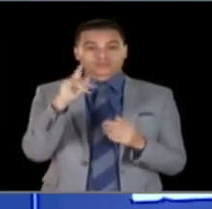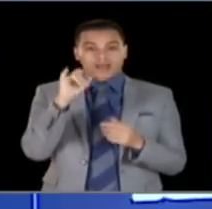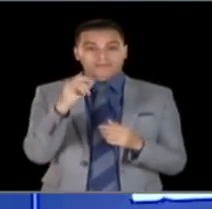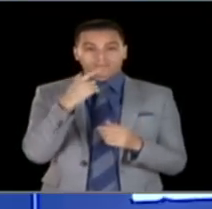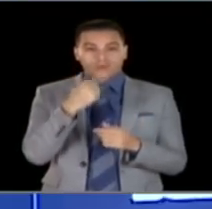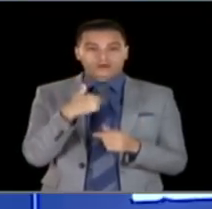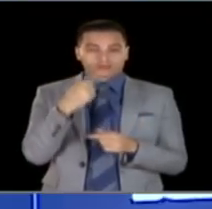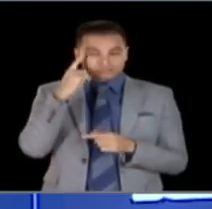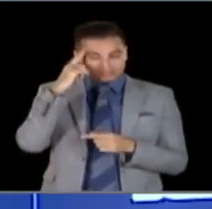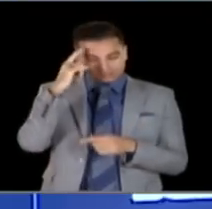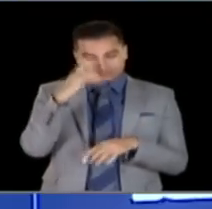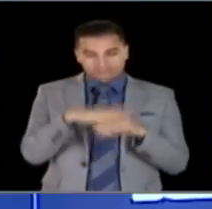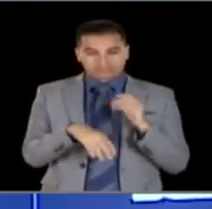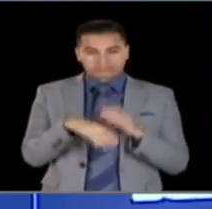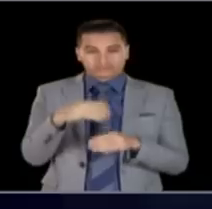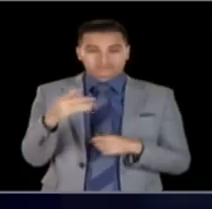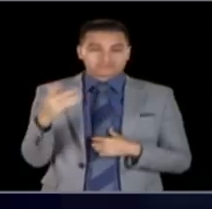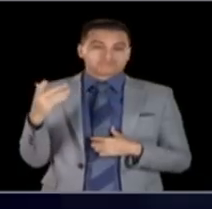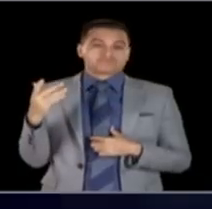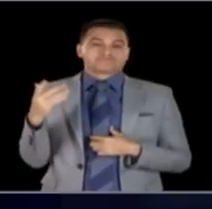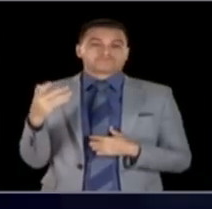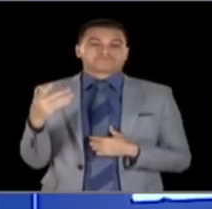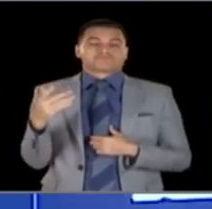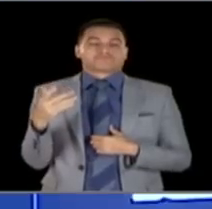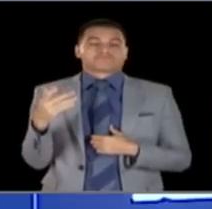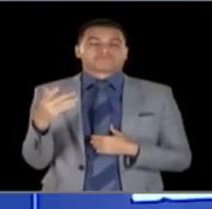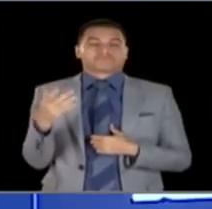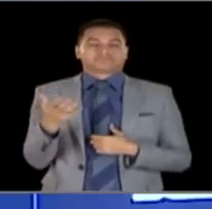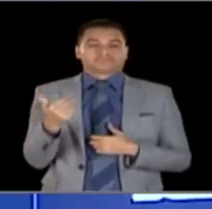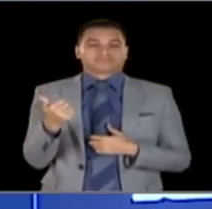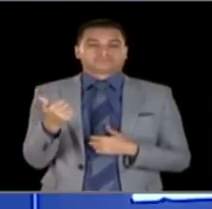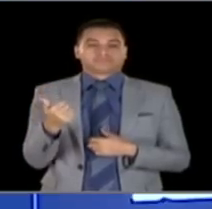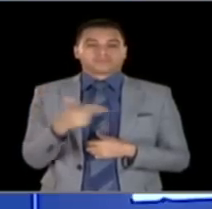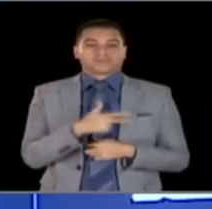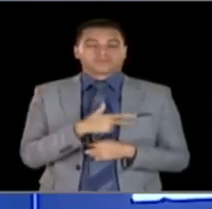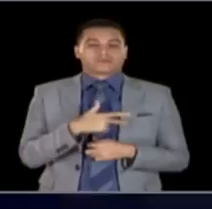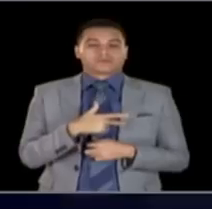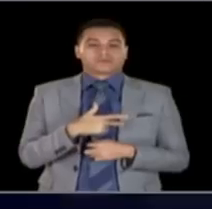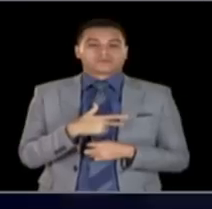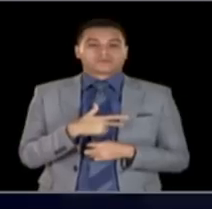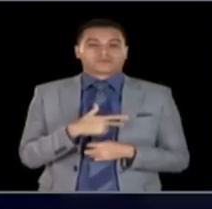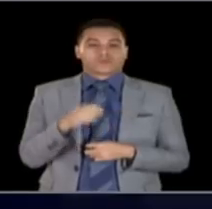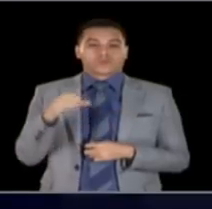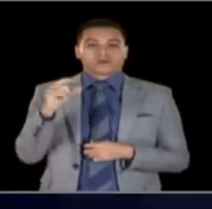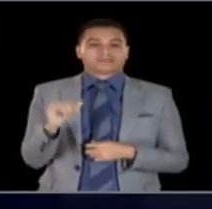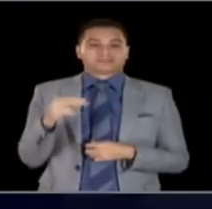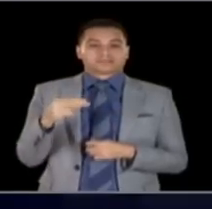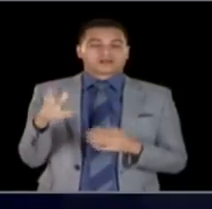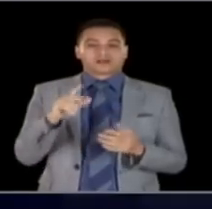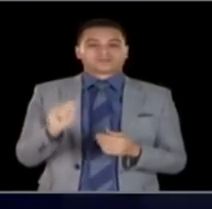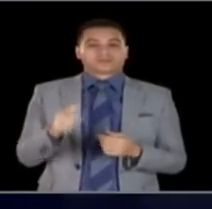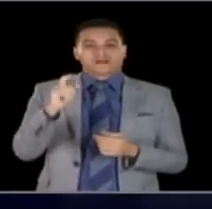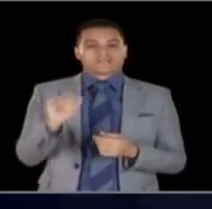ماليش في الفنون، بس هخمن مطرب. لا هتخمن وهتخمن غلط. دلعش وديع الصافي. وديع الصافي